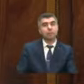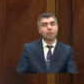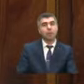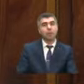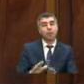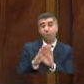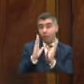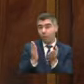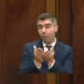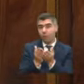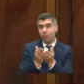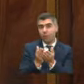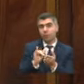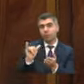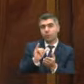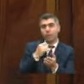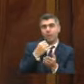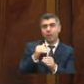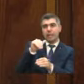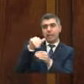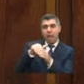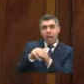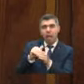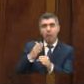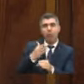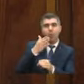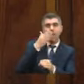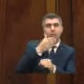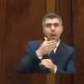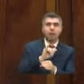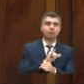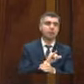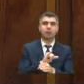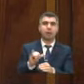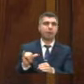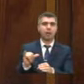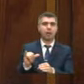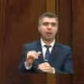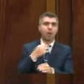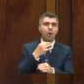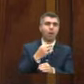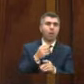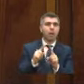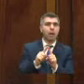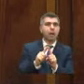هذا مهووسين بالانتخابات المقبلة في كل وقت وحين كما يظهر من بعض تصريحات البعض.